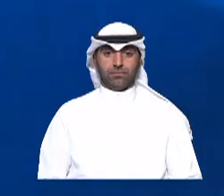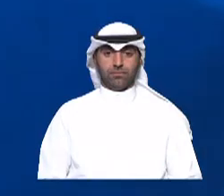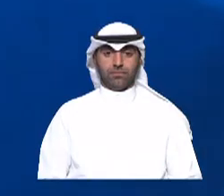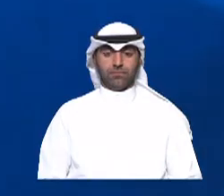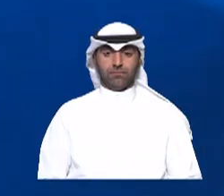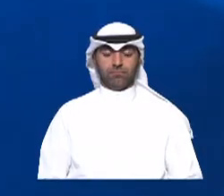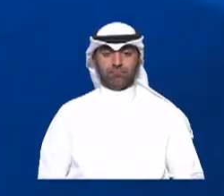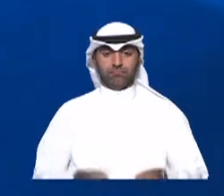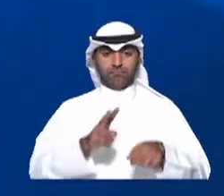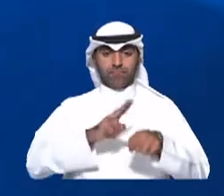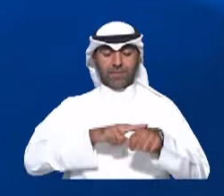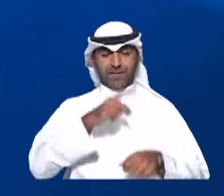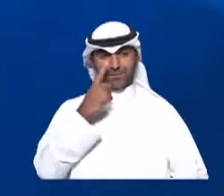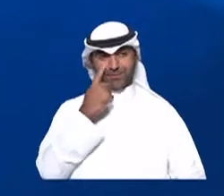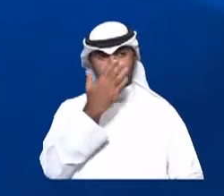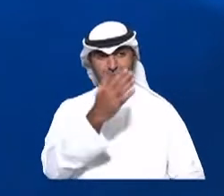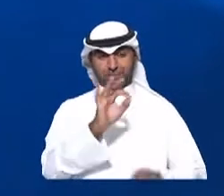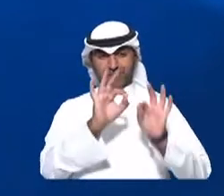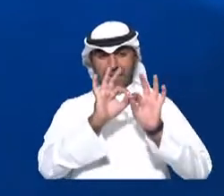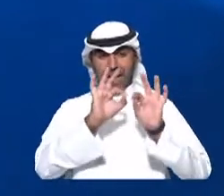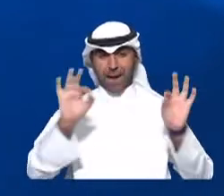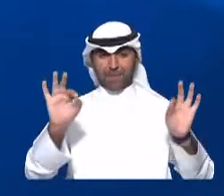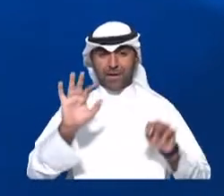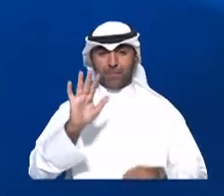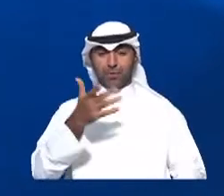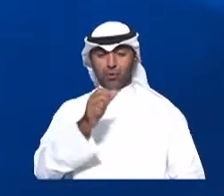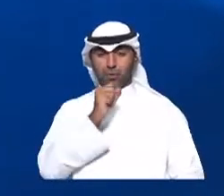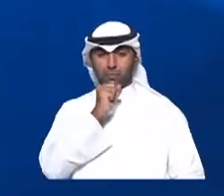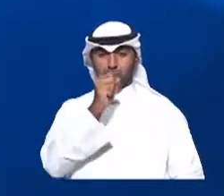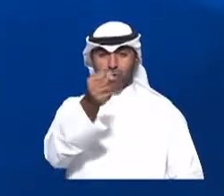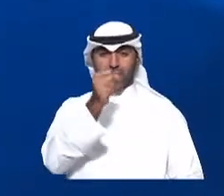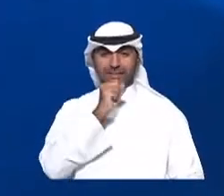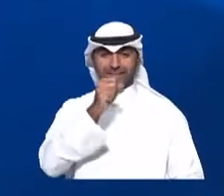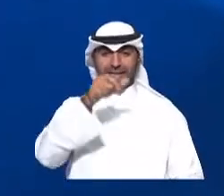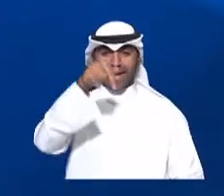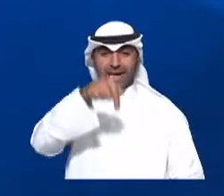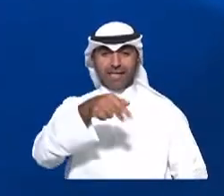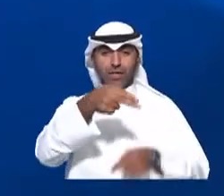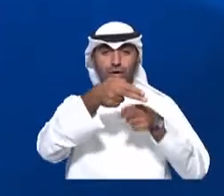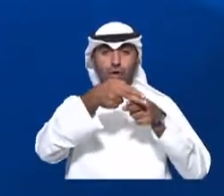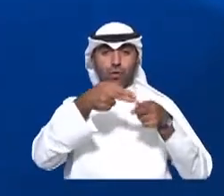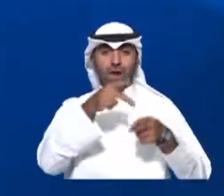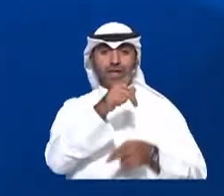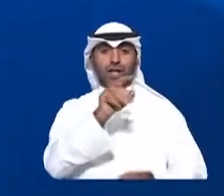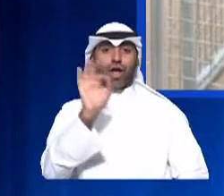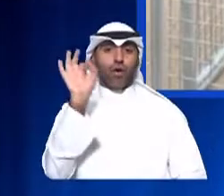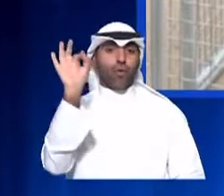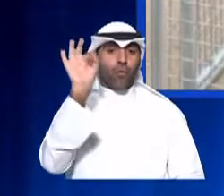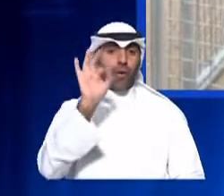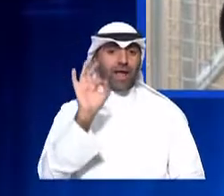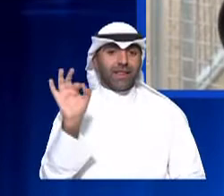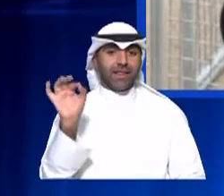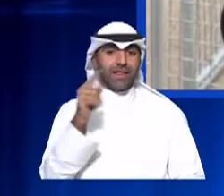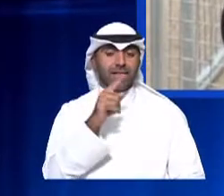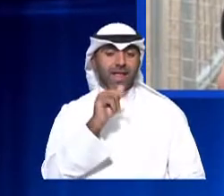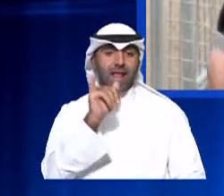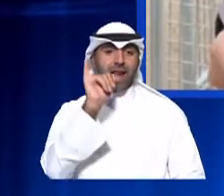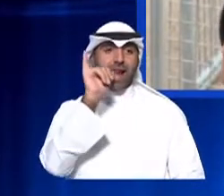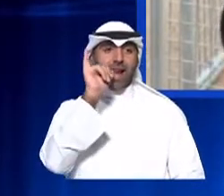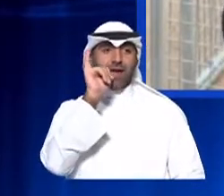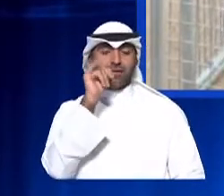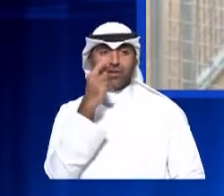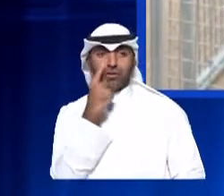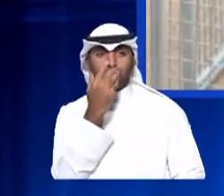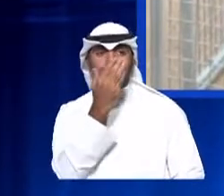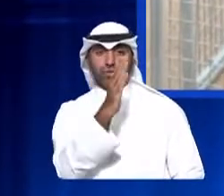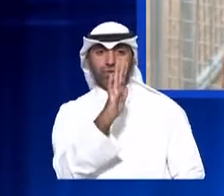لإلقاء نظرة عنكثب تنضم إلينا من العاصمة البريطانية لندن عبر سكايب موفد تلفزيون دولة الكويت الزميلة